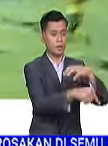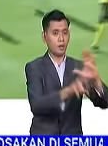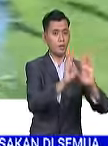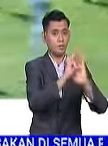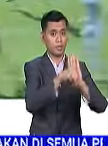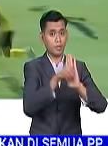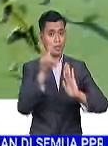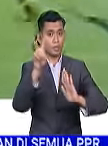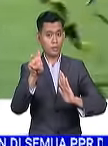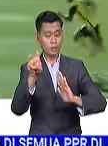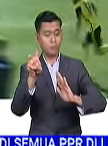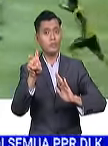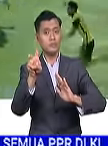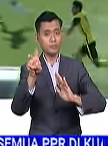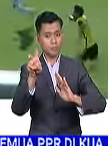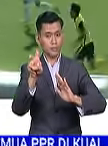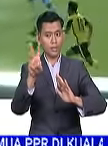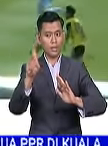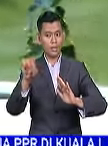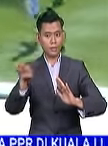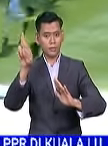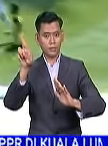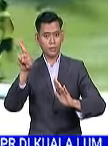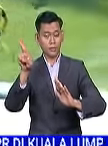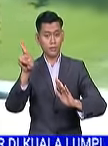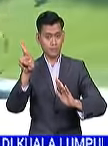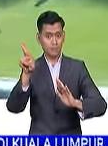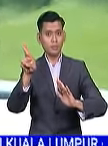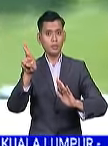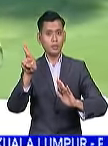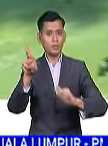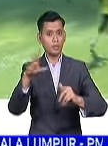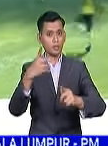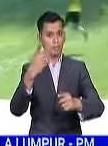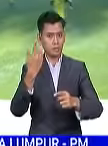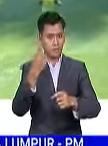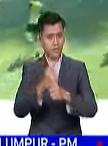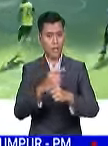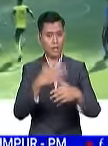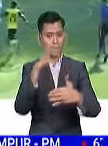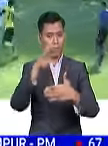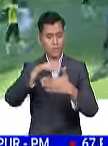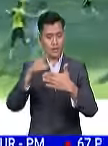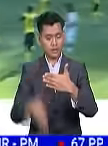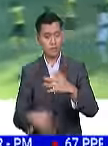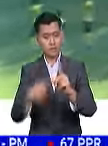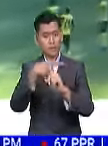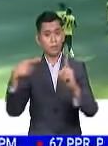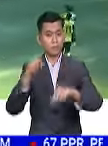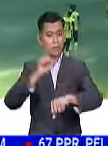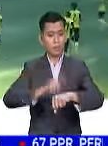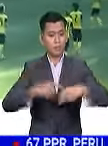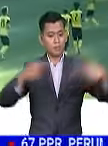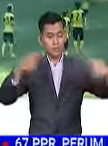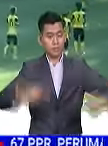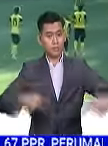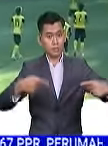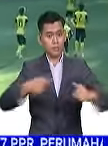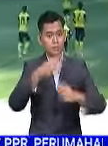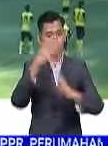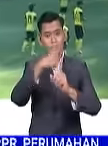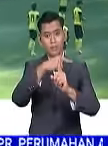menerusi gerakan solo pemain tengahnya Amir Azhar. Gol pembukaan itu kekal sehingga tamat separuh masa pertama perlawanan. Separuh masa